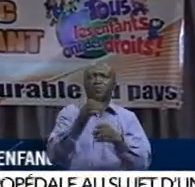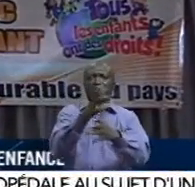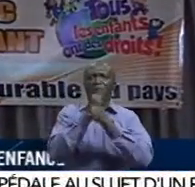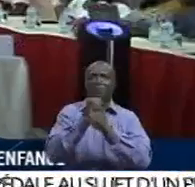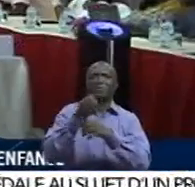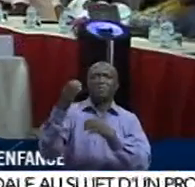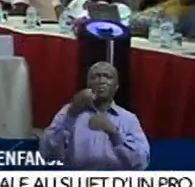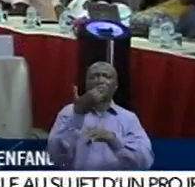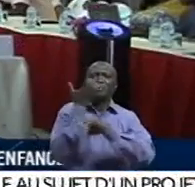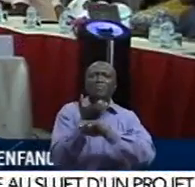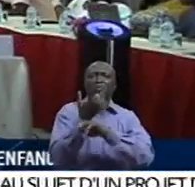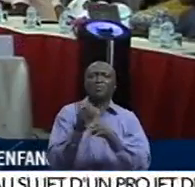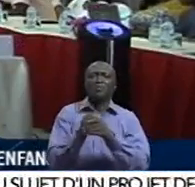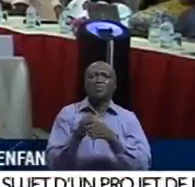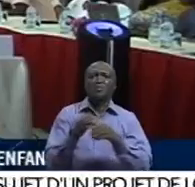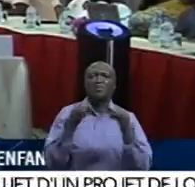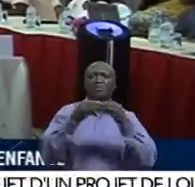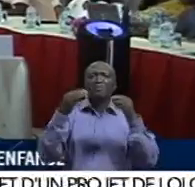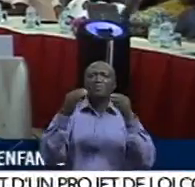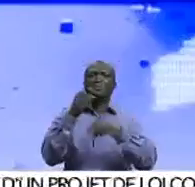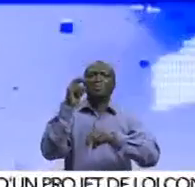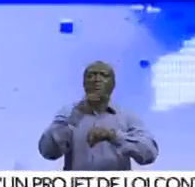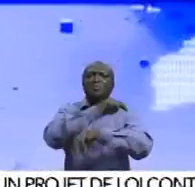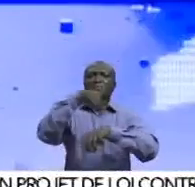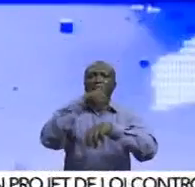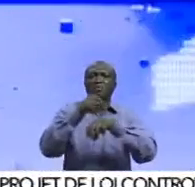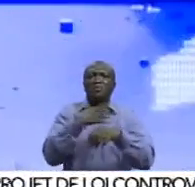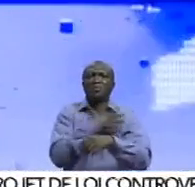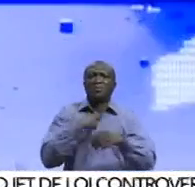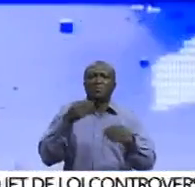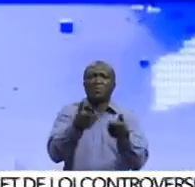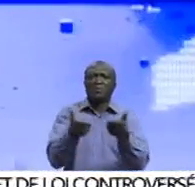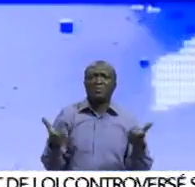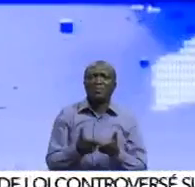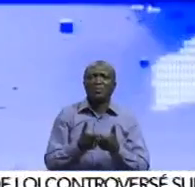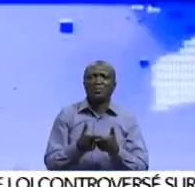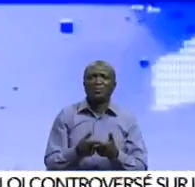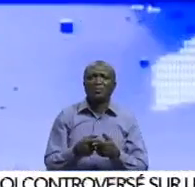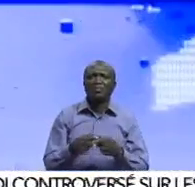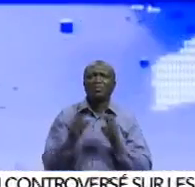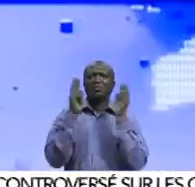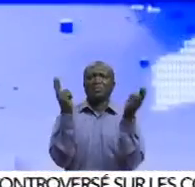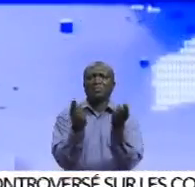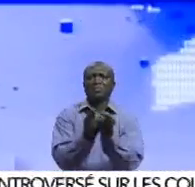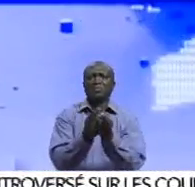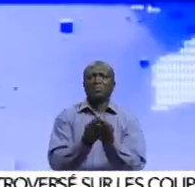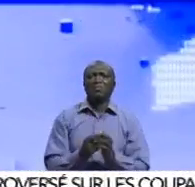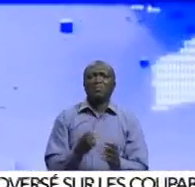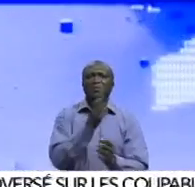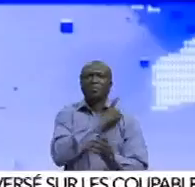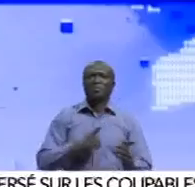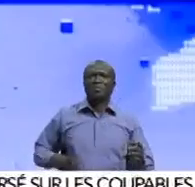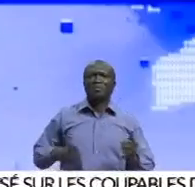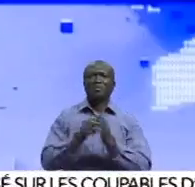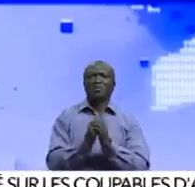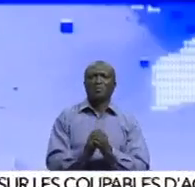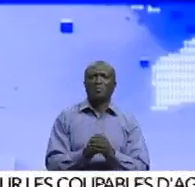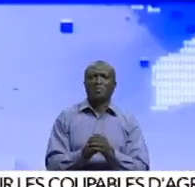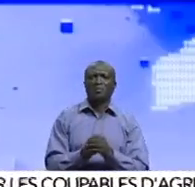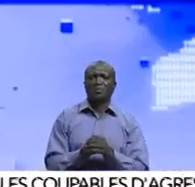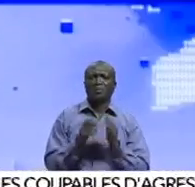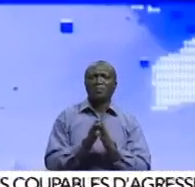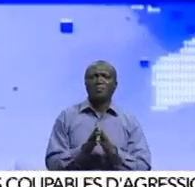budgets aussi bien au niveau national que local le réseau des parlementaires sur la population le développement plaide pour